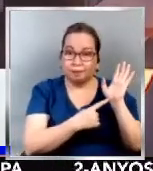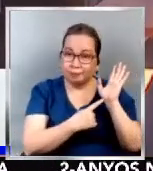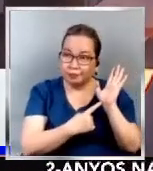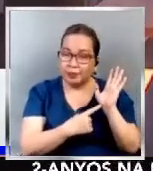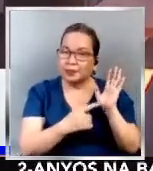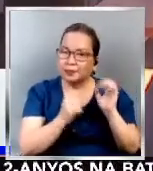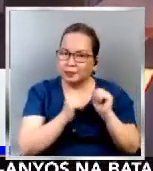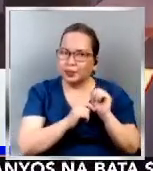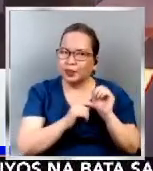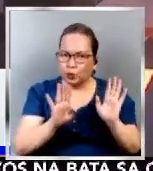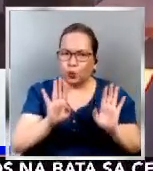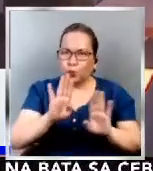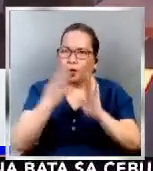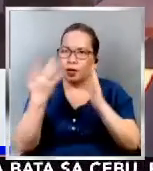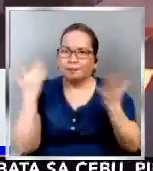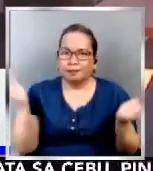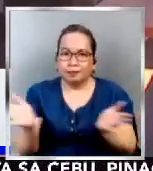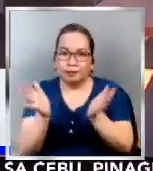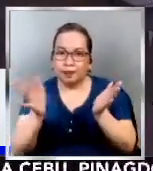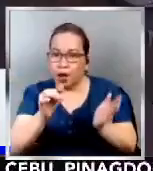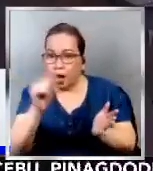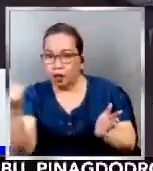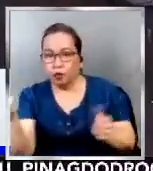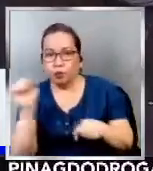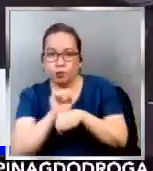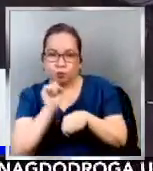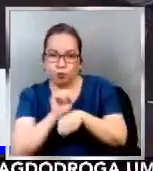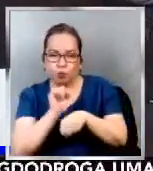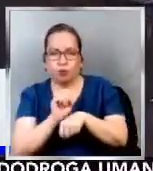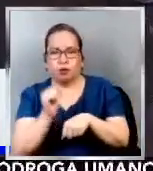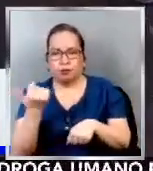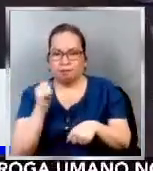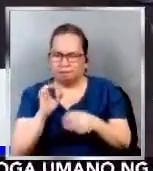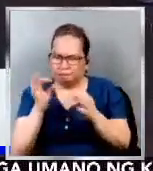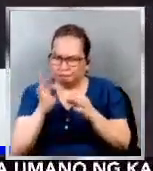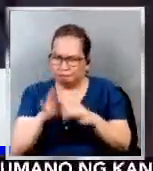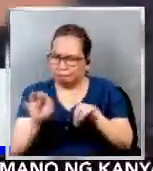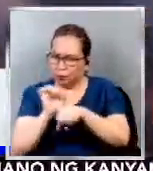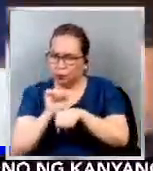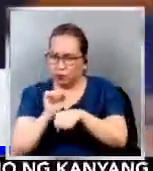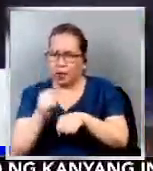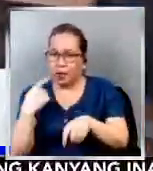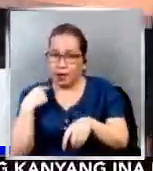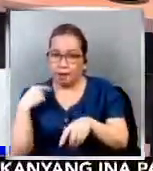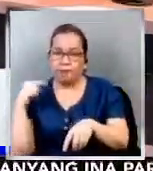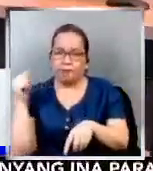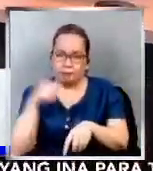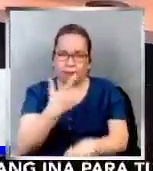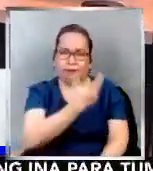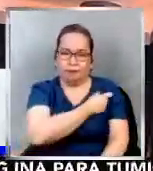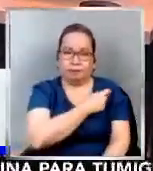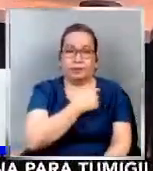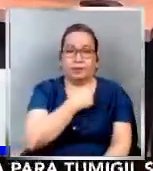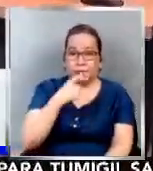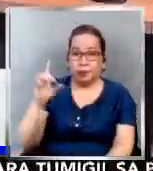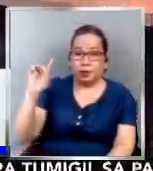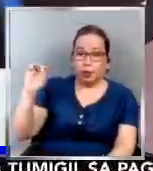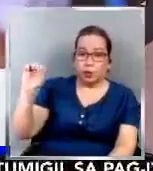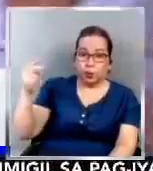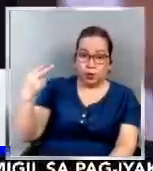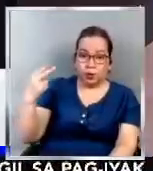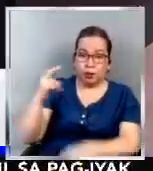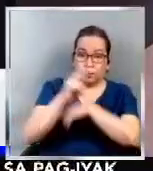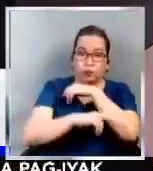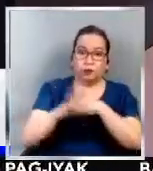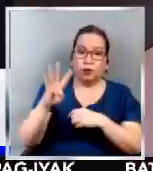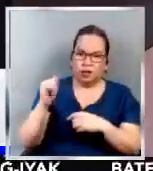maraming essential worker ang mabakunahan. Ayon sa DOH Region 4A, dumarami ang mga kaso ng COVID sa Laguna, pati